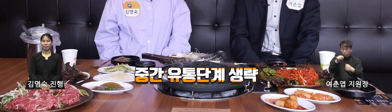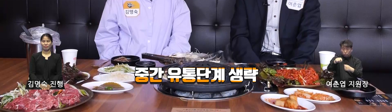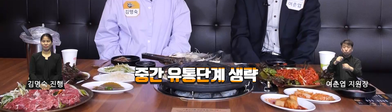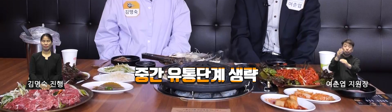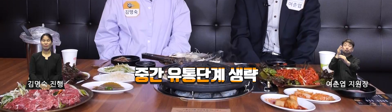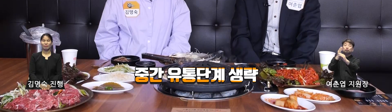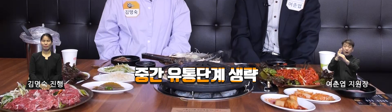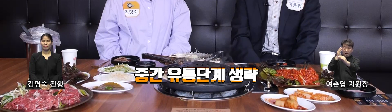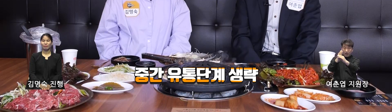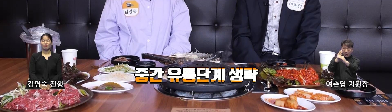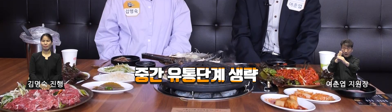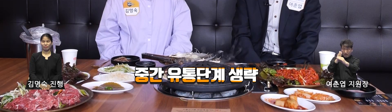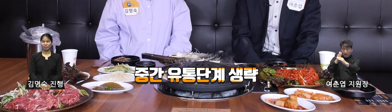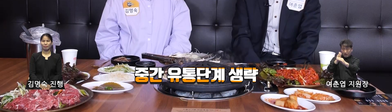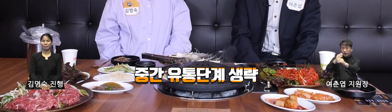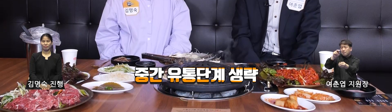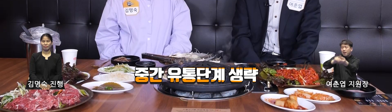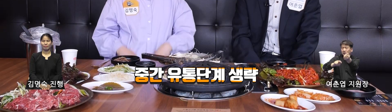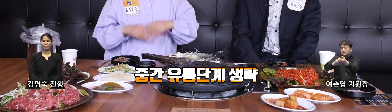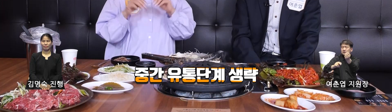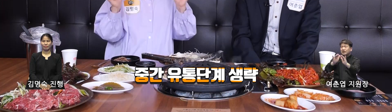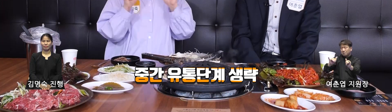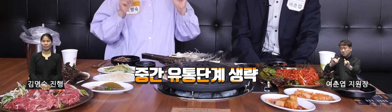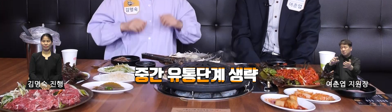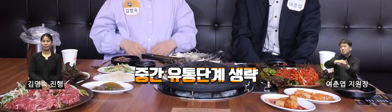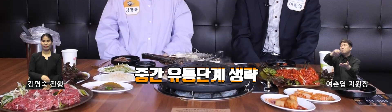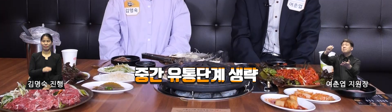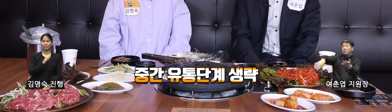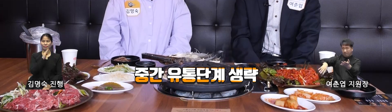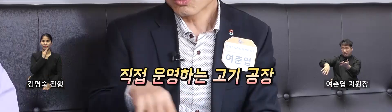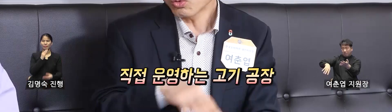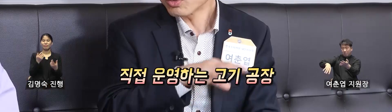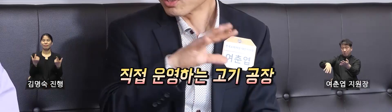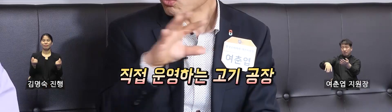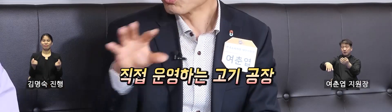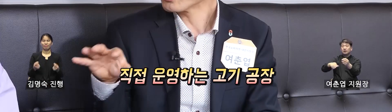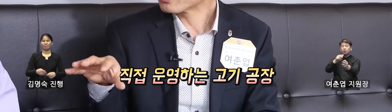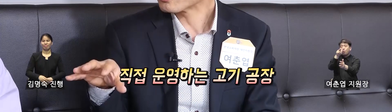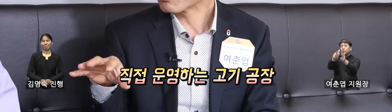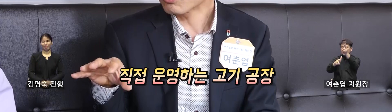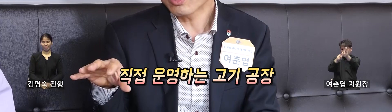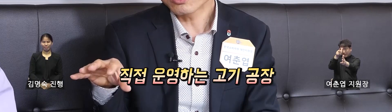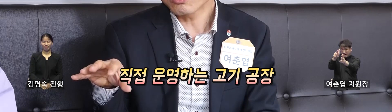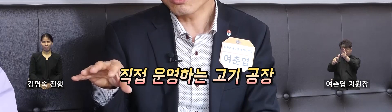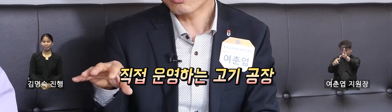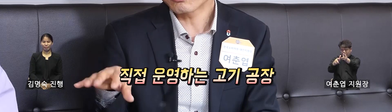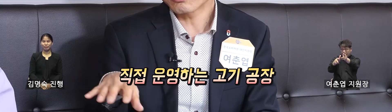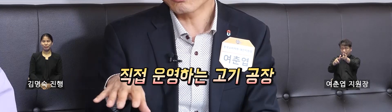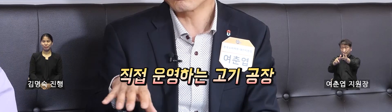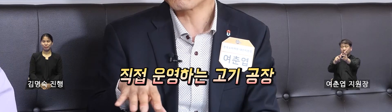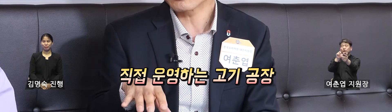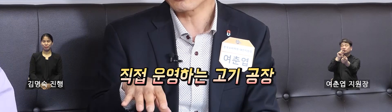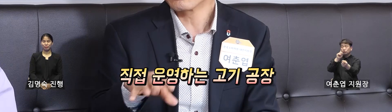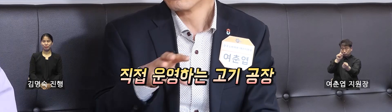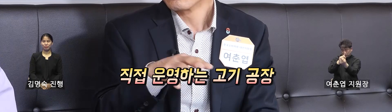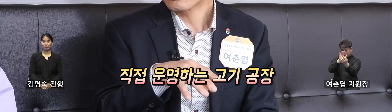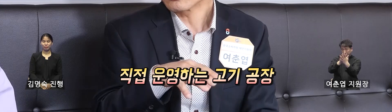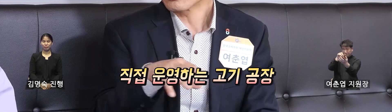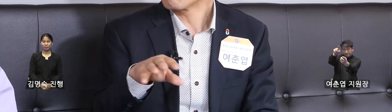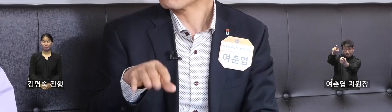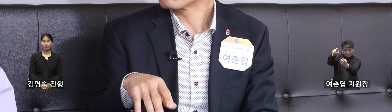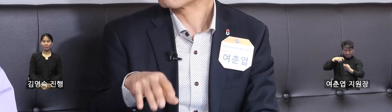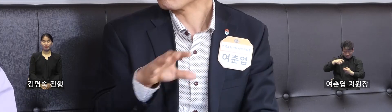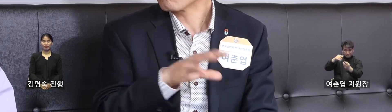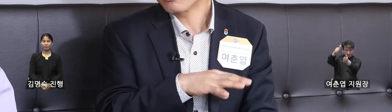중간 어떤 유통 단계를 생략을 했고 예. 손질하는 공장이 있다라고 들었어요. 예. 그 업체가